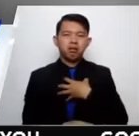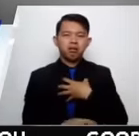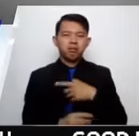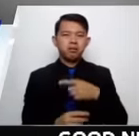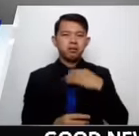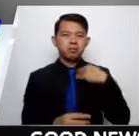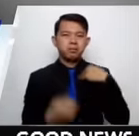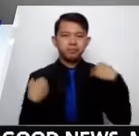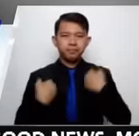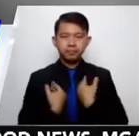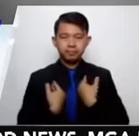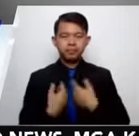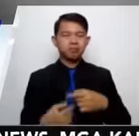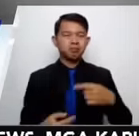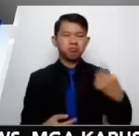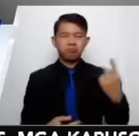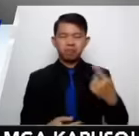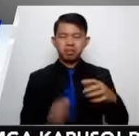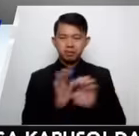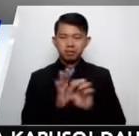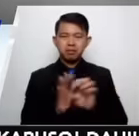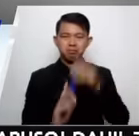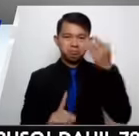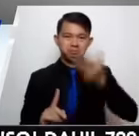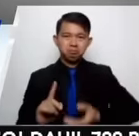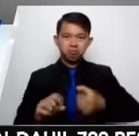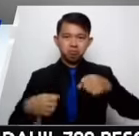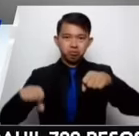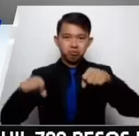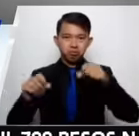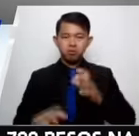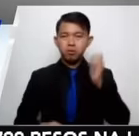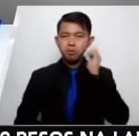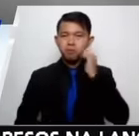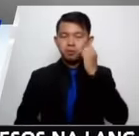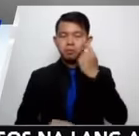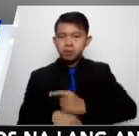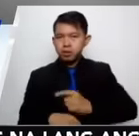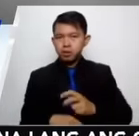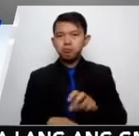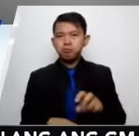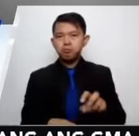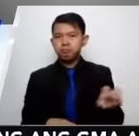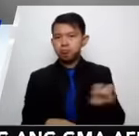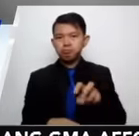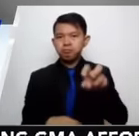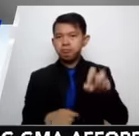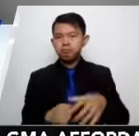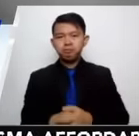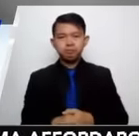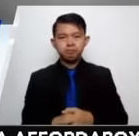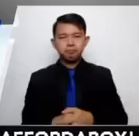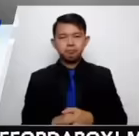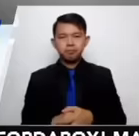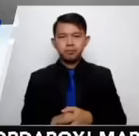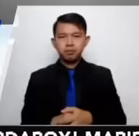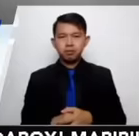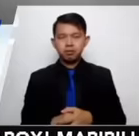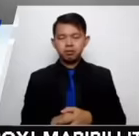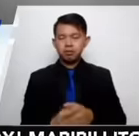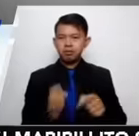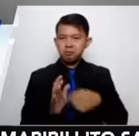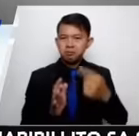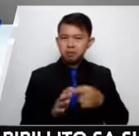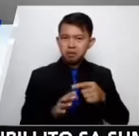kagaya namin, o kagaya ko na halos araw-araw na sa kalsada, minsan talaga, mabagal lang ang takbo namin, hindi naman matulin